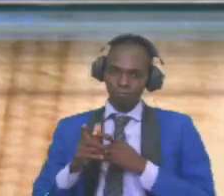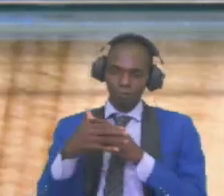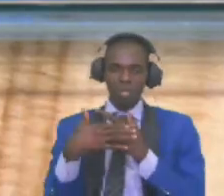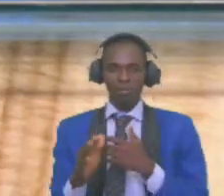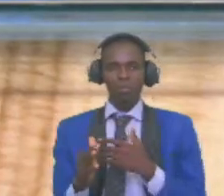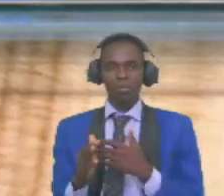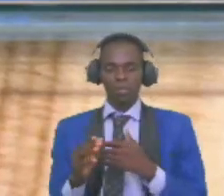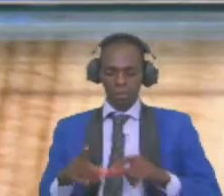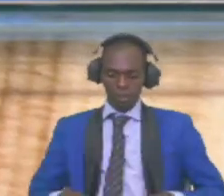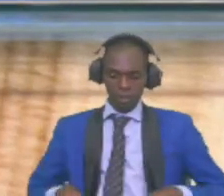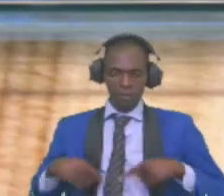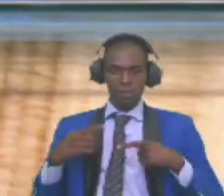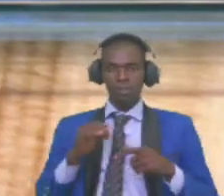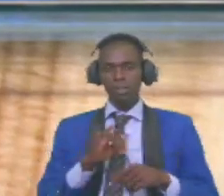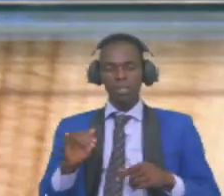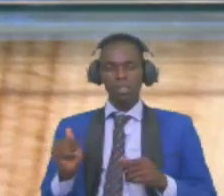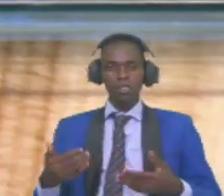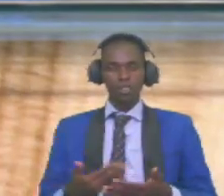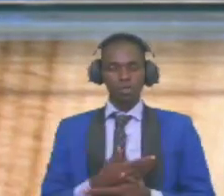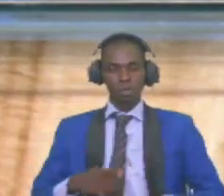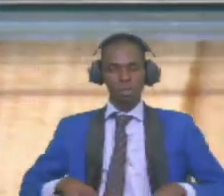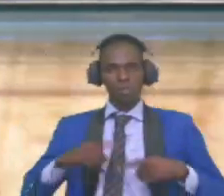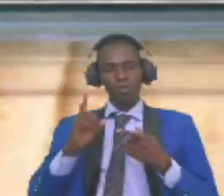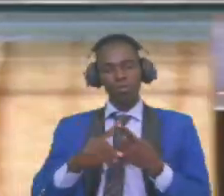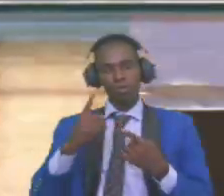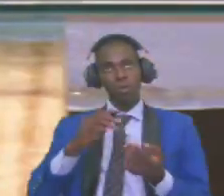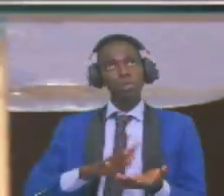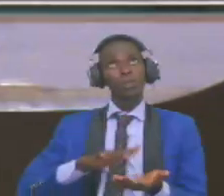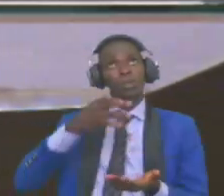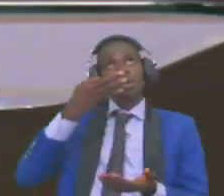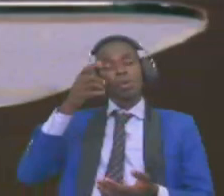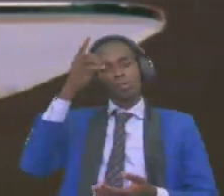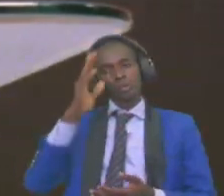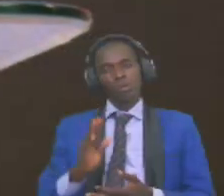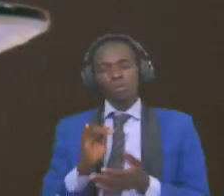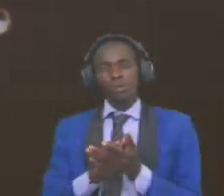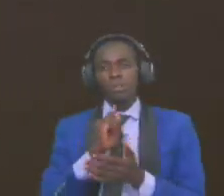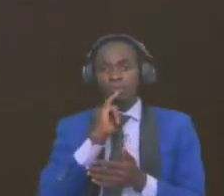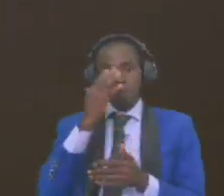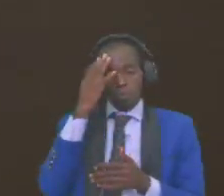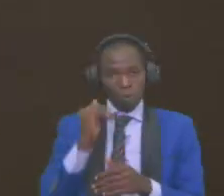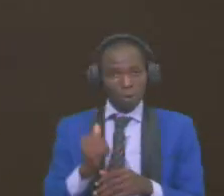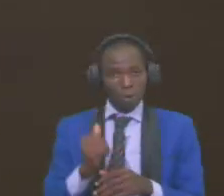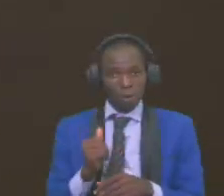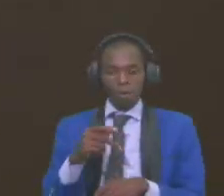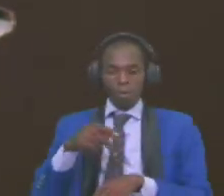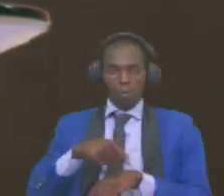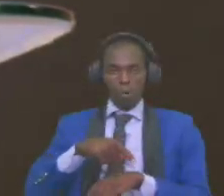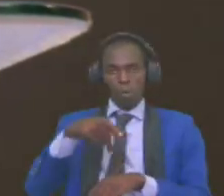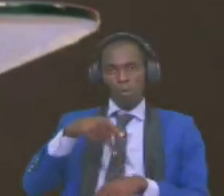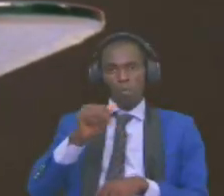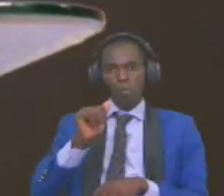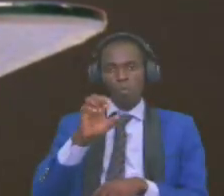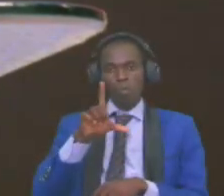nouvelle vie pour la gloire de dieu sait pourquoi l'apôtre paul comme